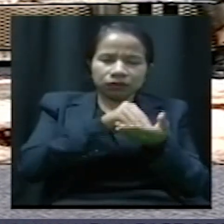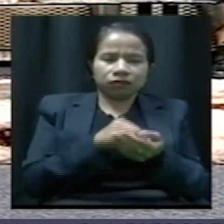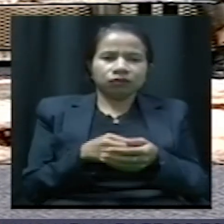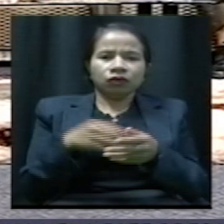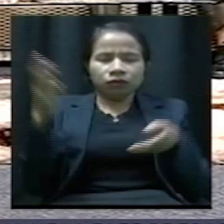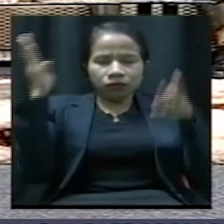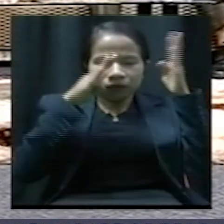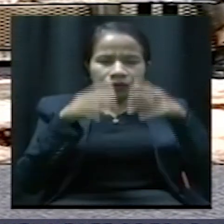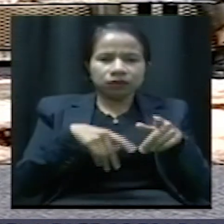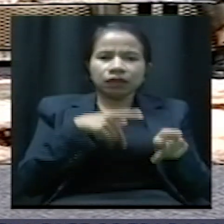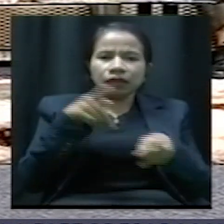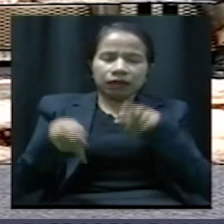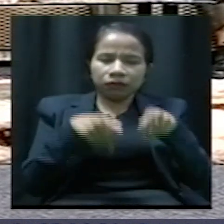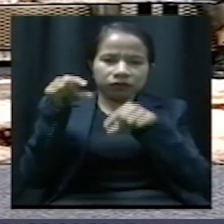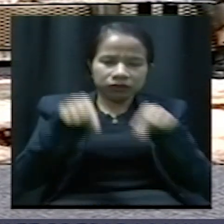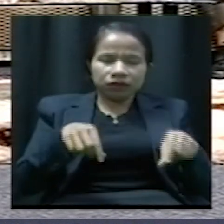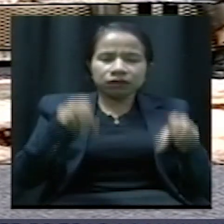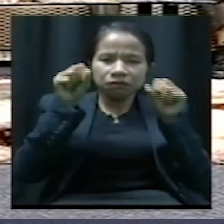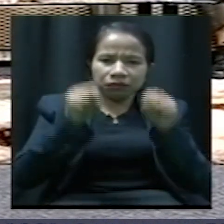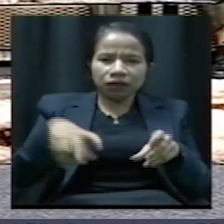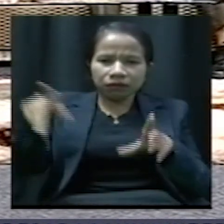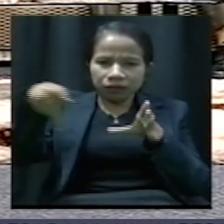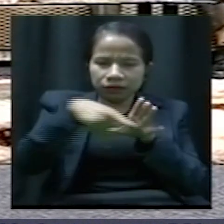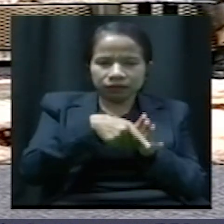Situasaun hirak ne nune ema ho deficiencia bele hola